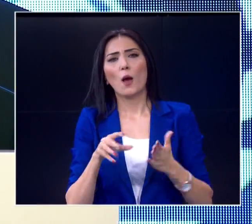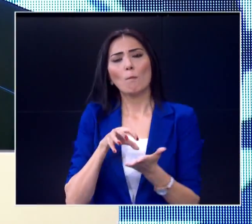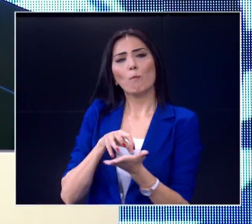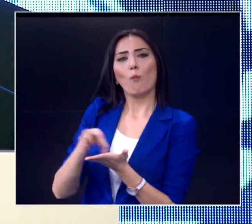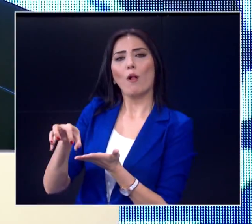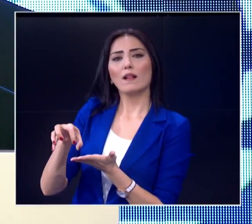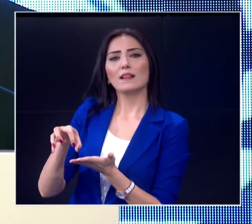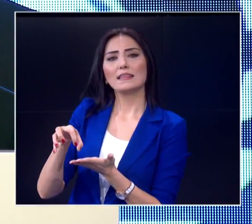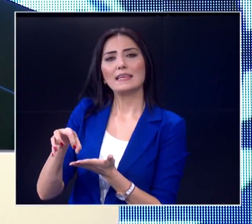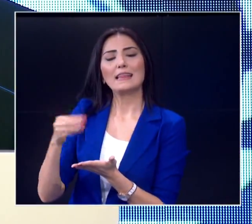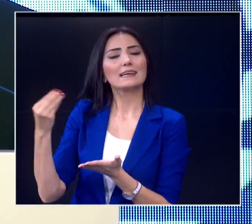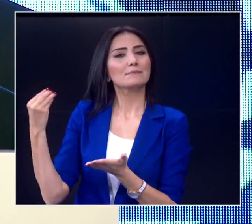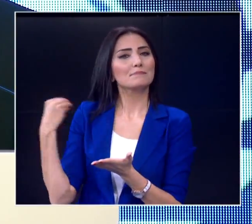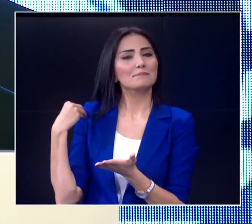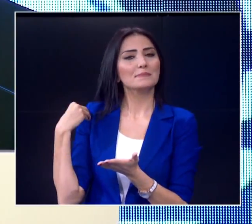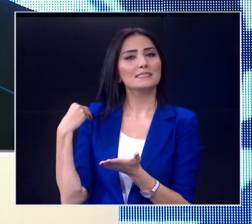bölgede yeni